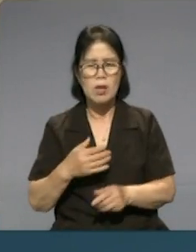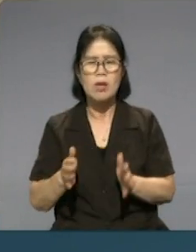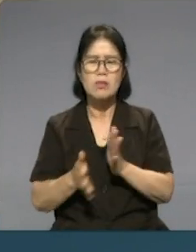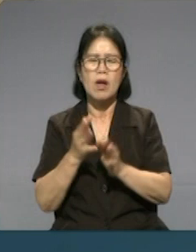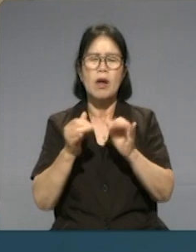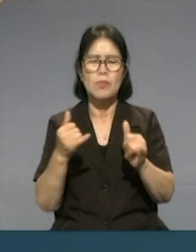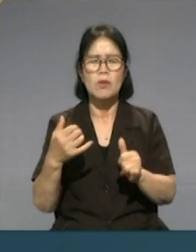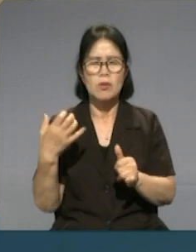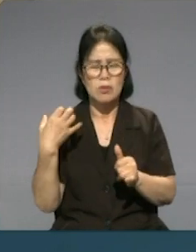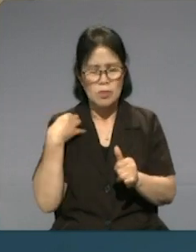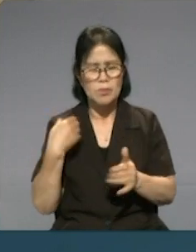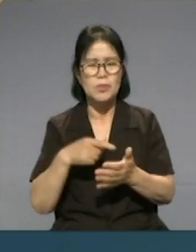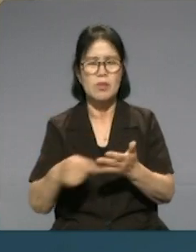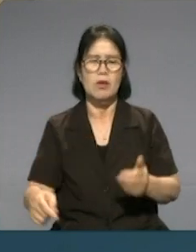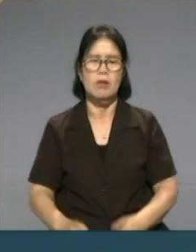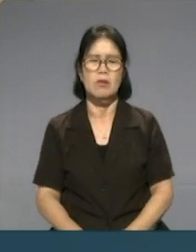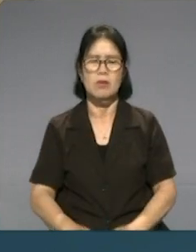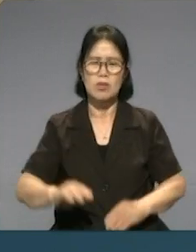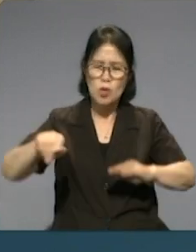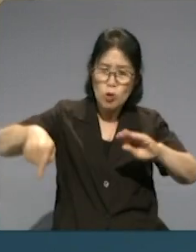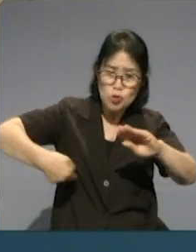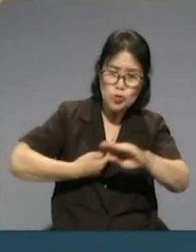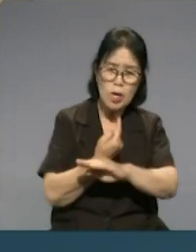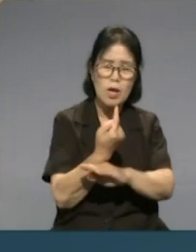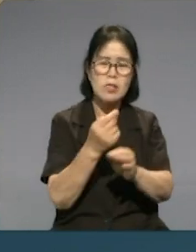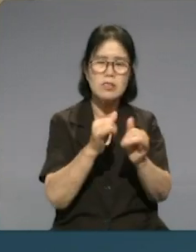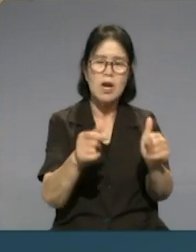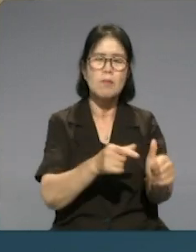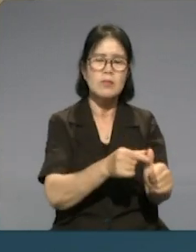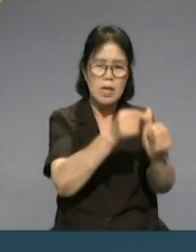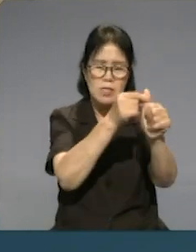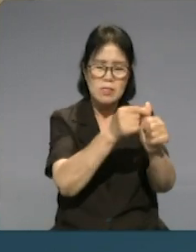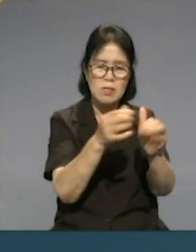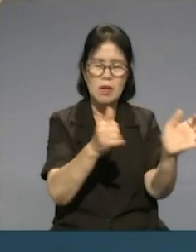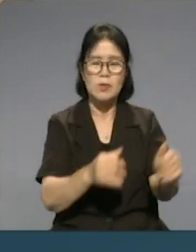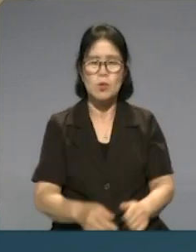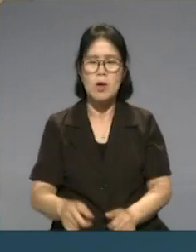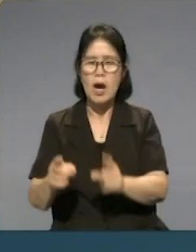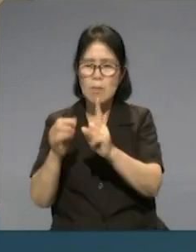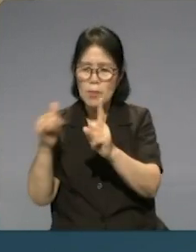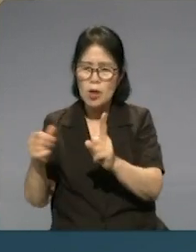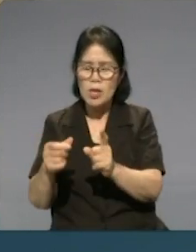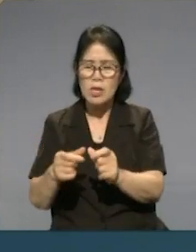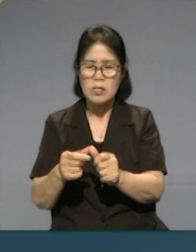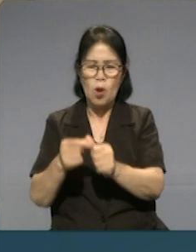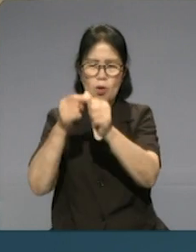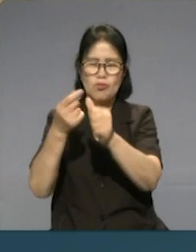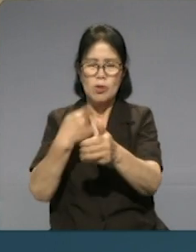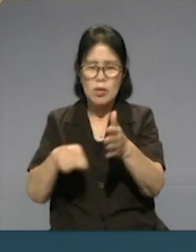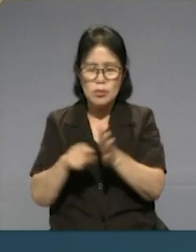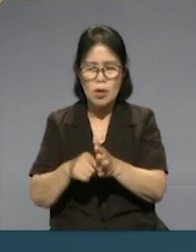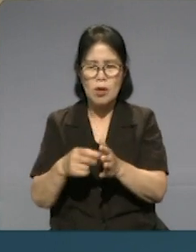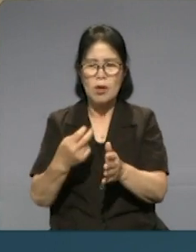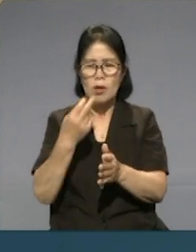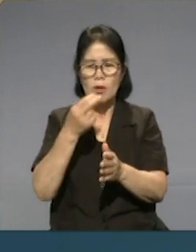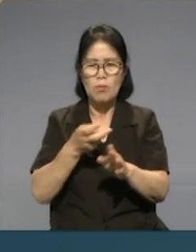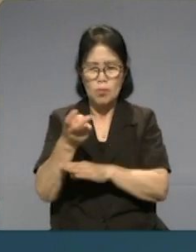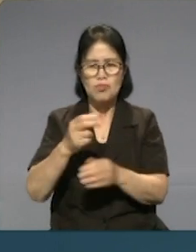판단력으로 역주행하면서 위험 알려 뒤차들 살린 구민철 씨가 있었고 단 한 명의 승객이라도 더 구하려다 목숨을